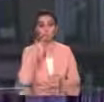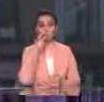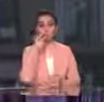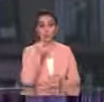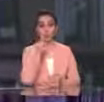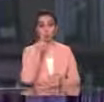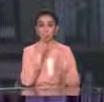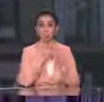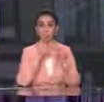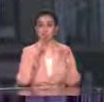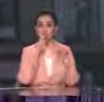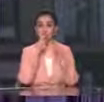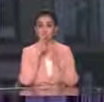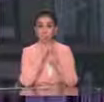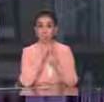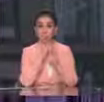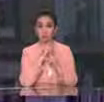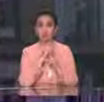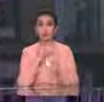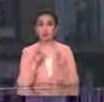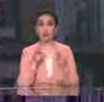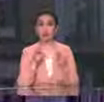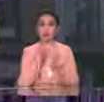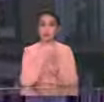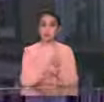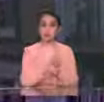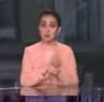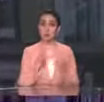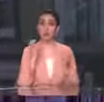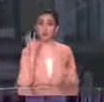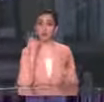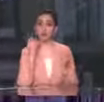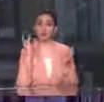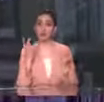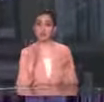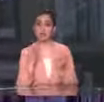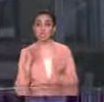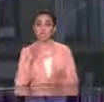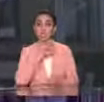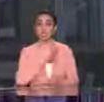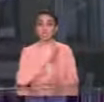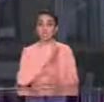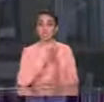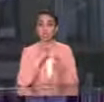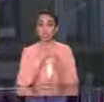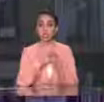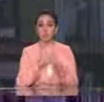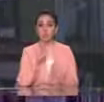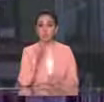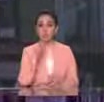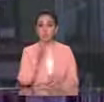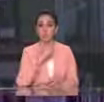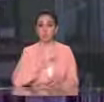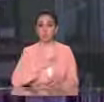ошибки научиться останавливаться когда нужно не использовать эти ошибки нашей речи